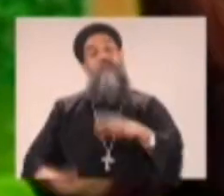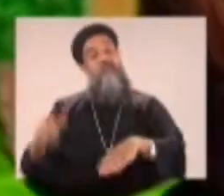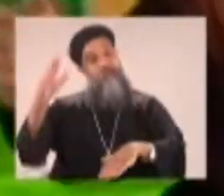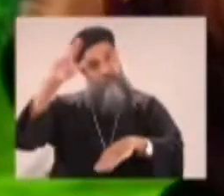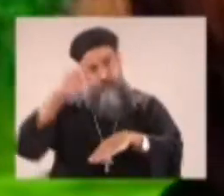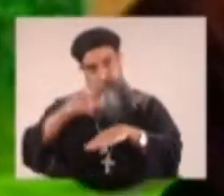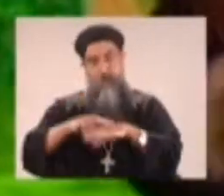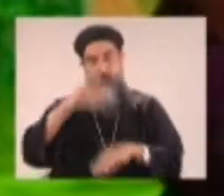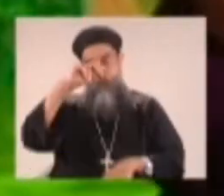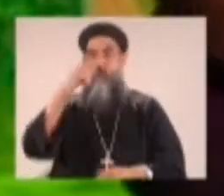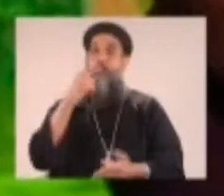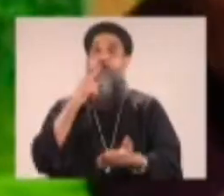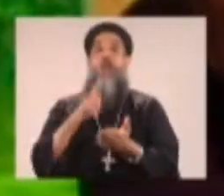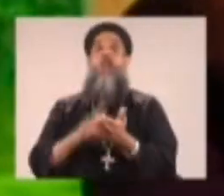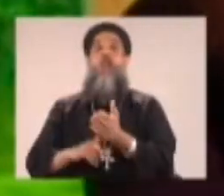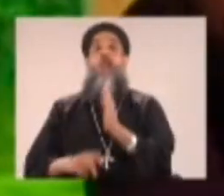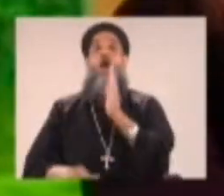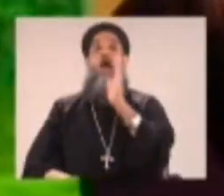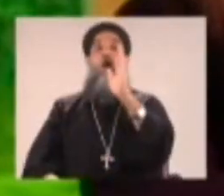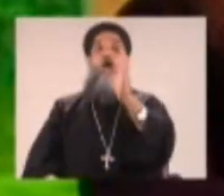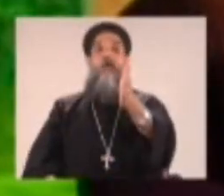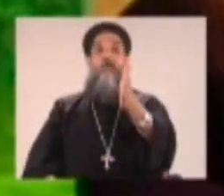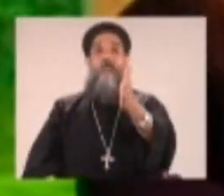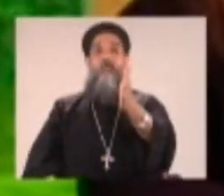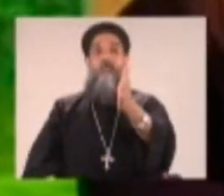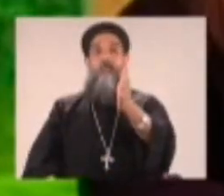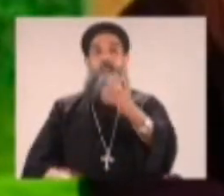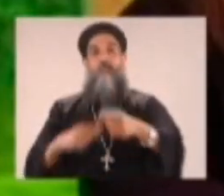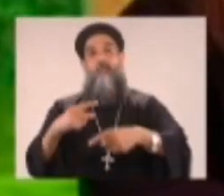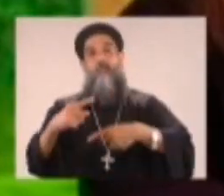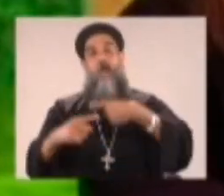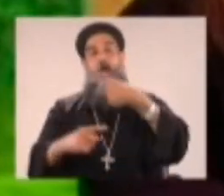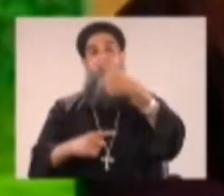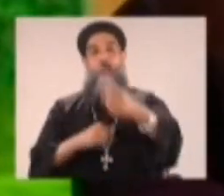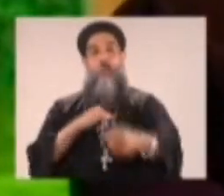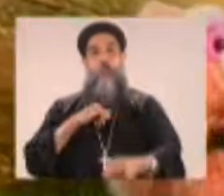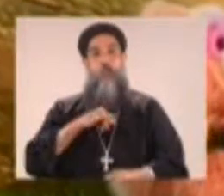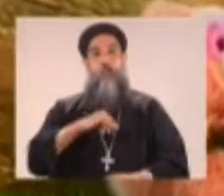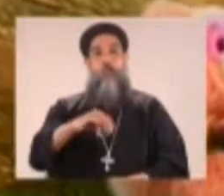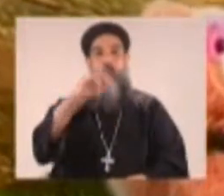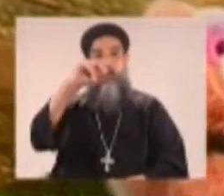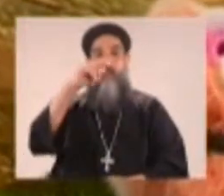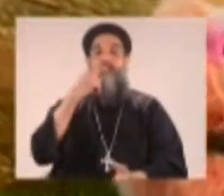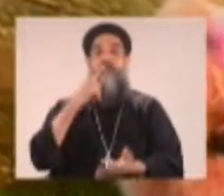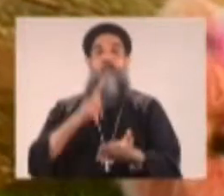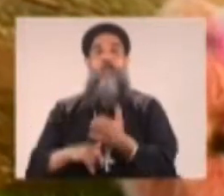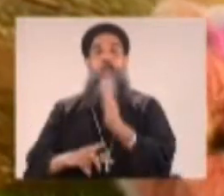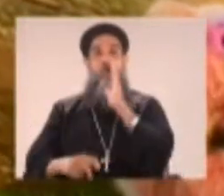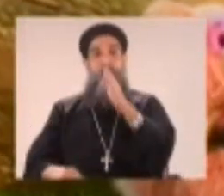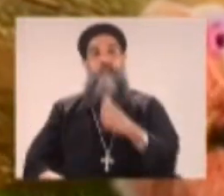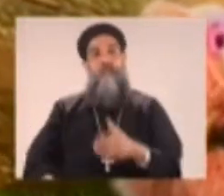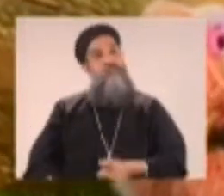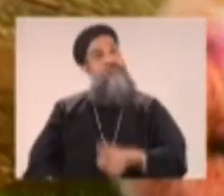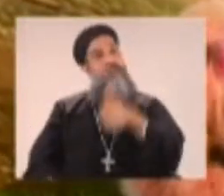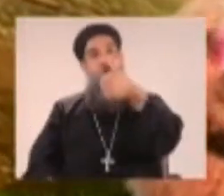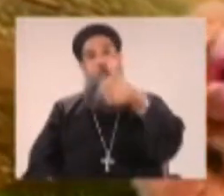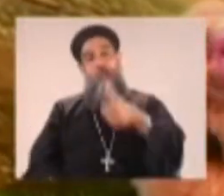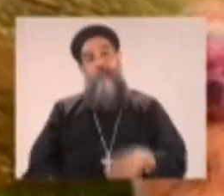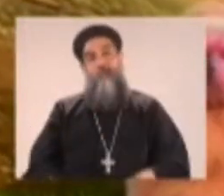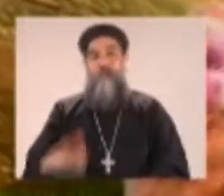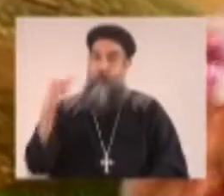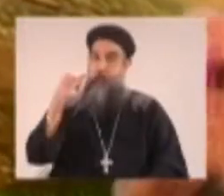هايل، مهم دايما اننا نقول الحقيقة. كينجو، انا بقول الحقيقة مش انا